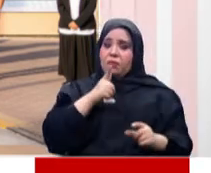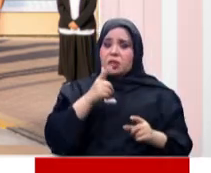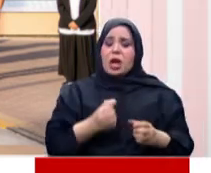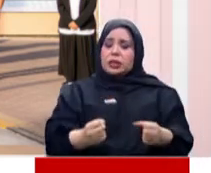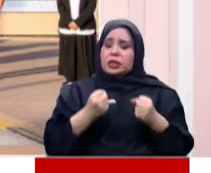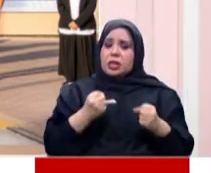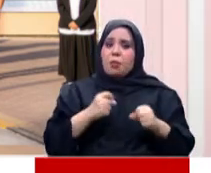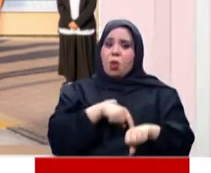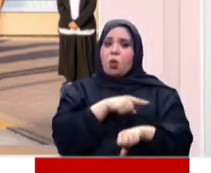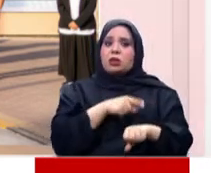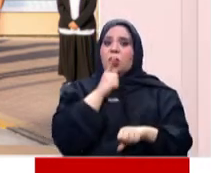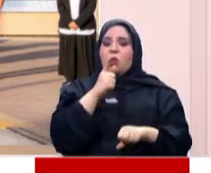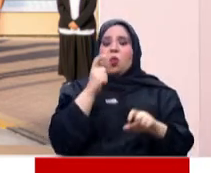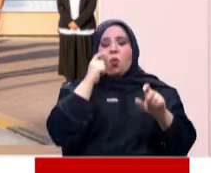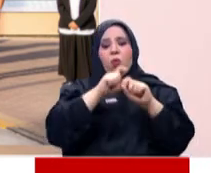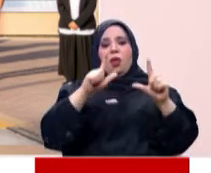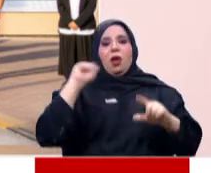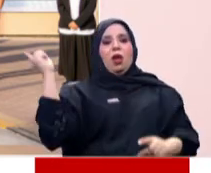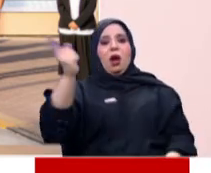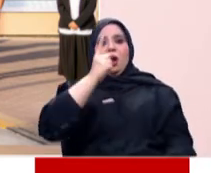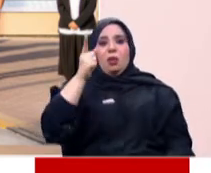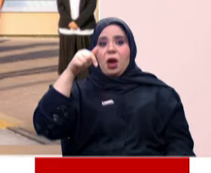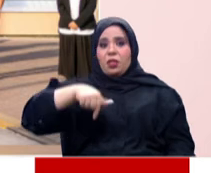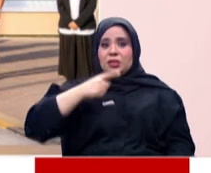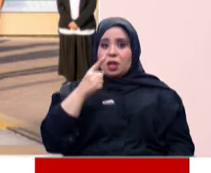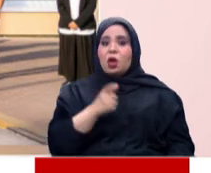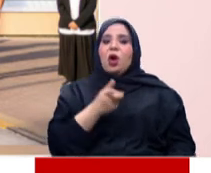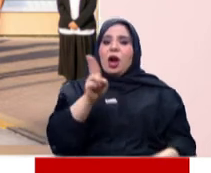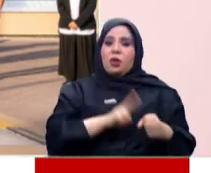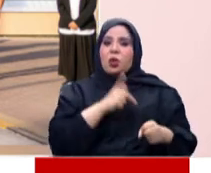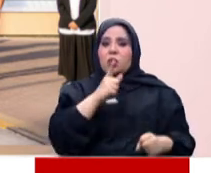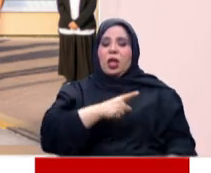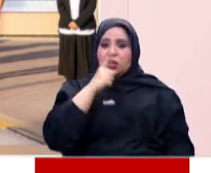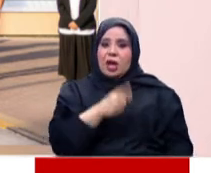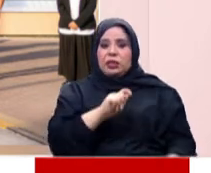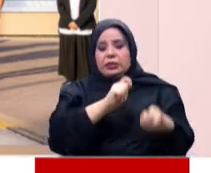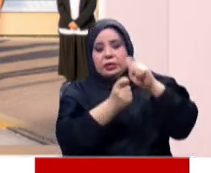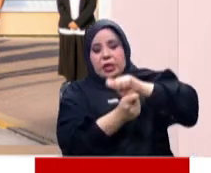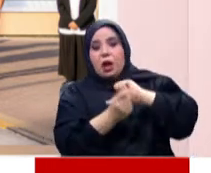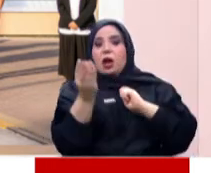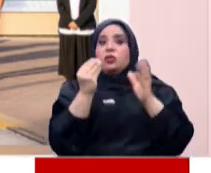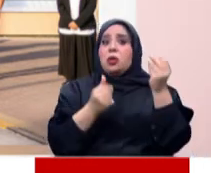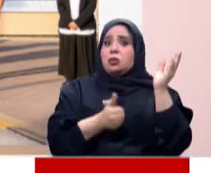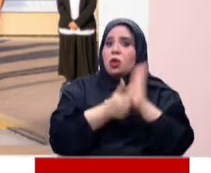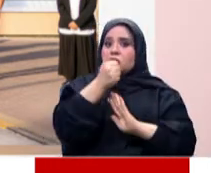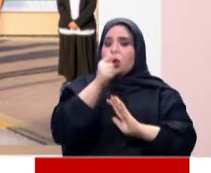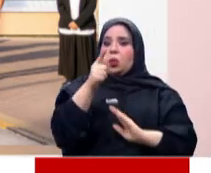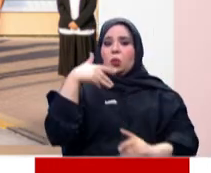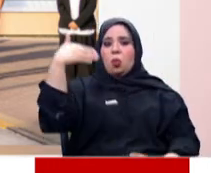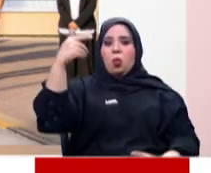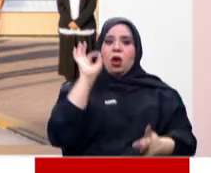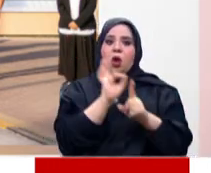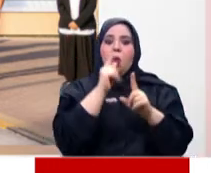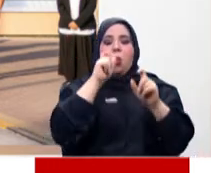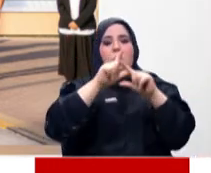جلية في ظل الظروف الاستثنائية التي اجتاحت العالم هذا العام، فكل تحد تحول لقصة نجاح وكل طموح تجسد